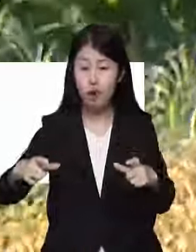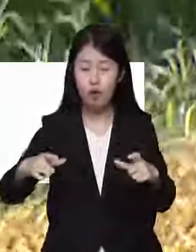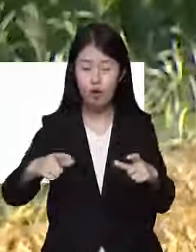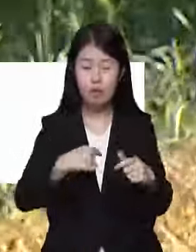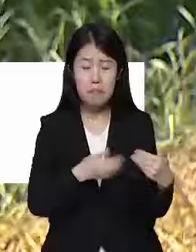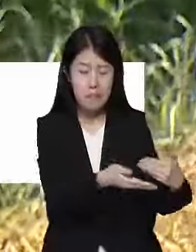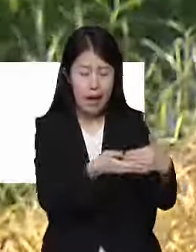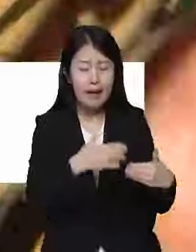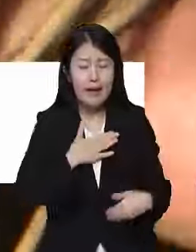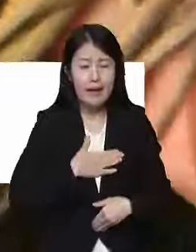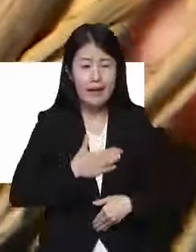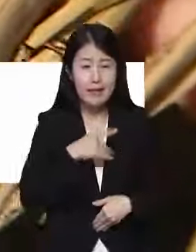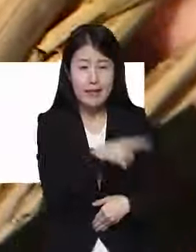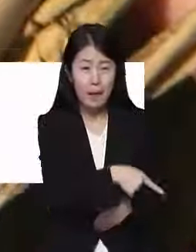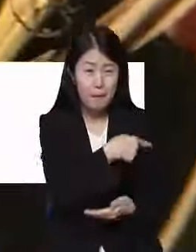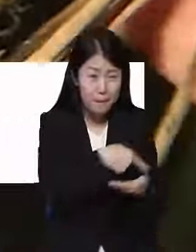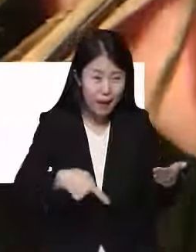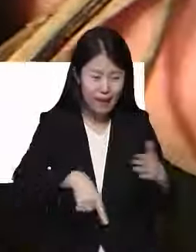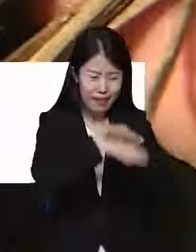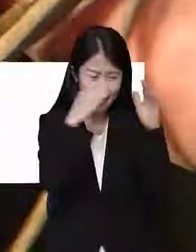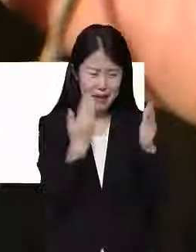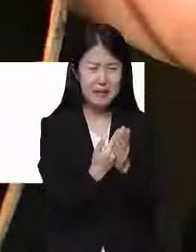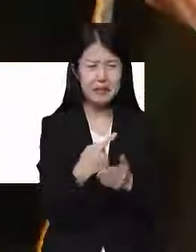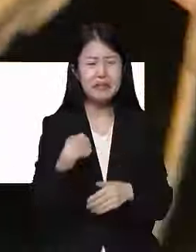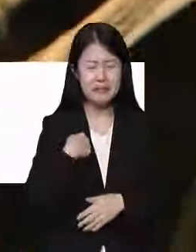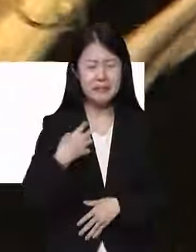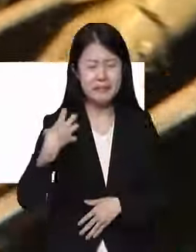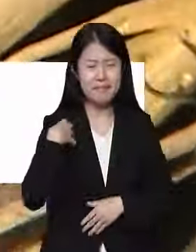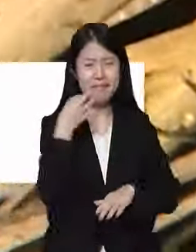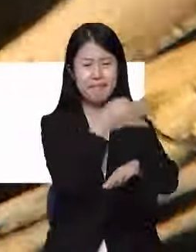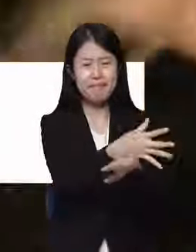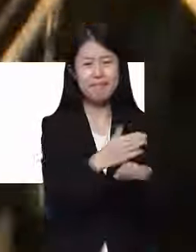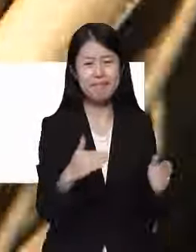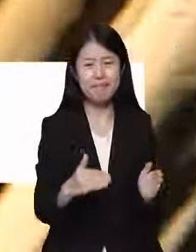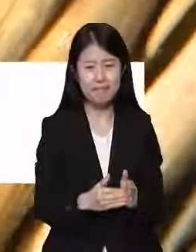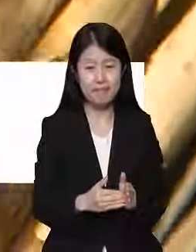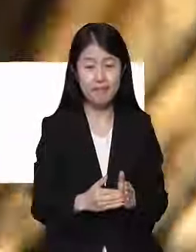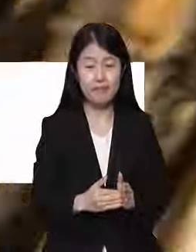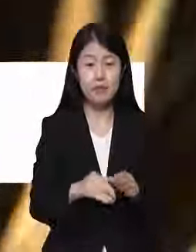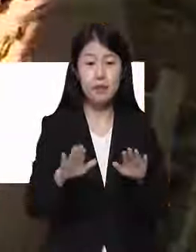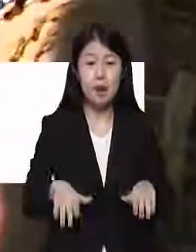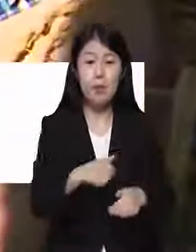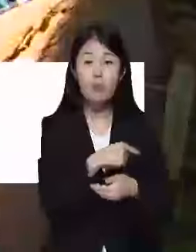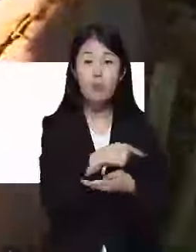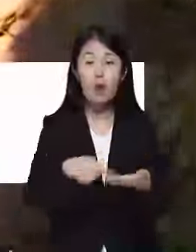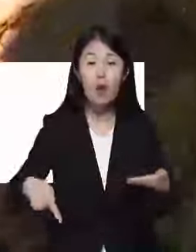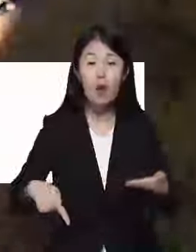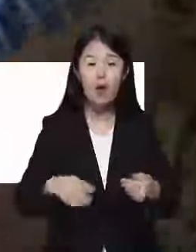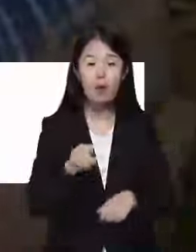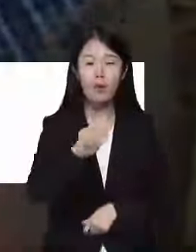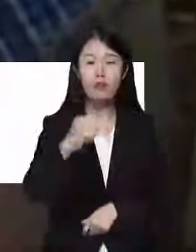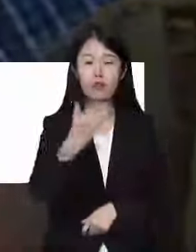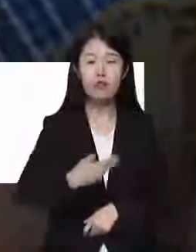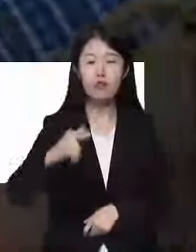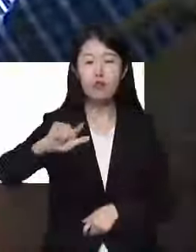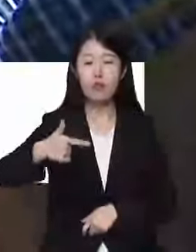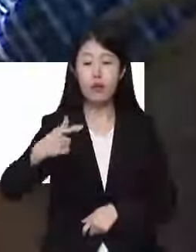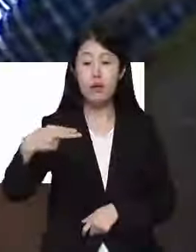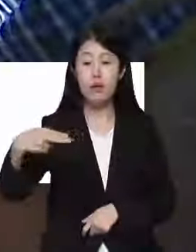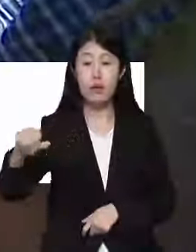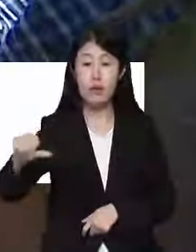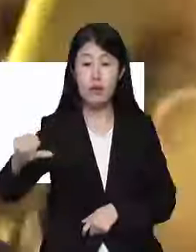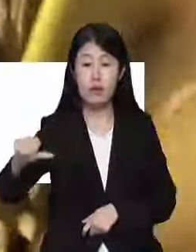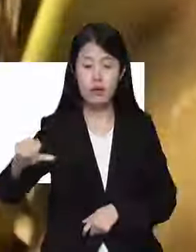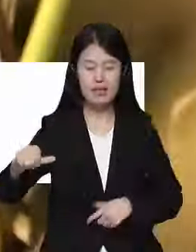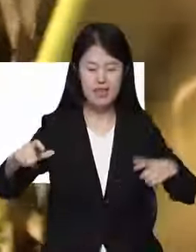농가가 희망하는 물량을 전량 매입하기로 했습니다. 전남의 벼멸구 피해 면적은 19,600헥타르로 전체 재배